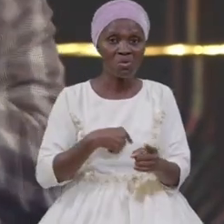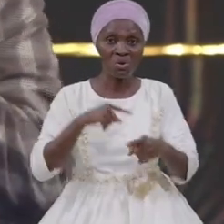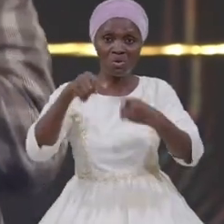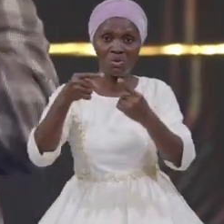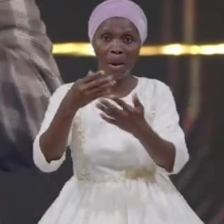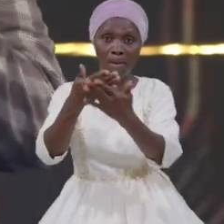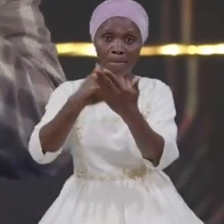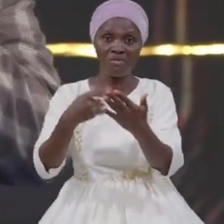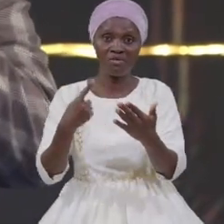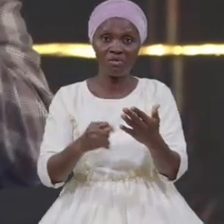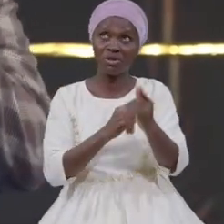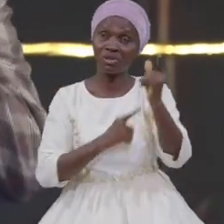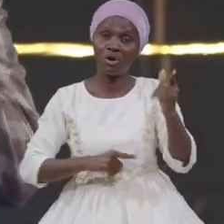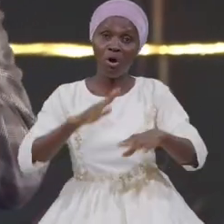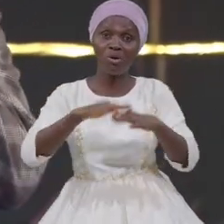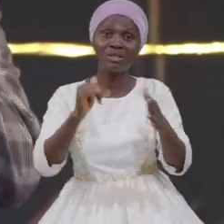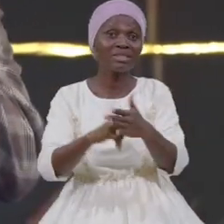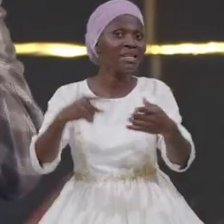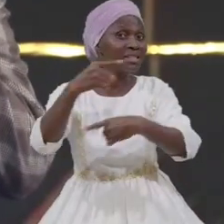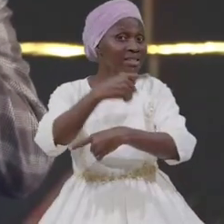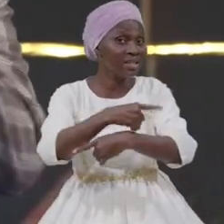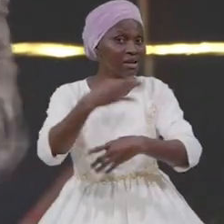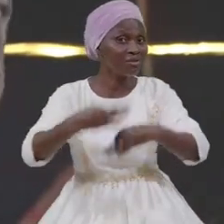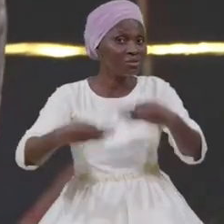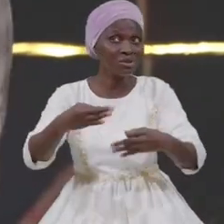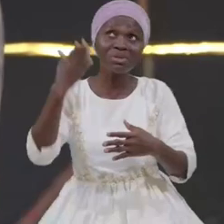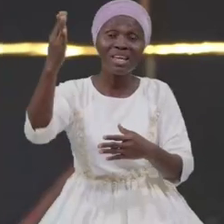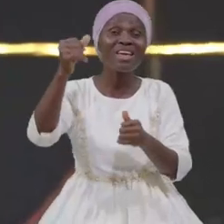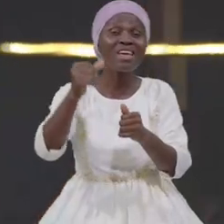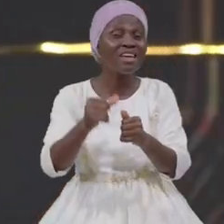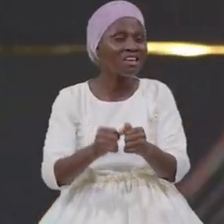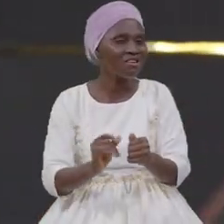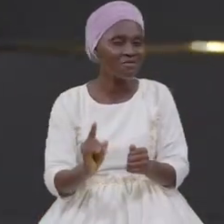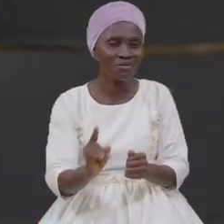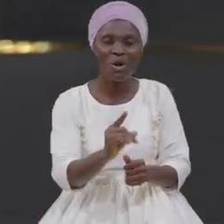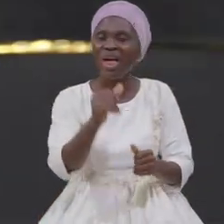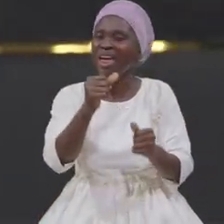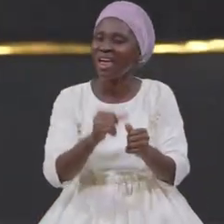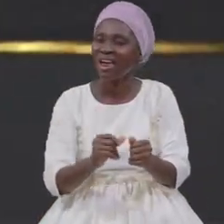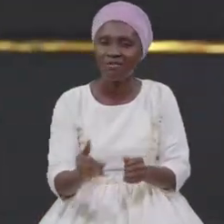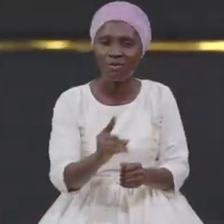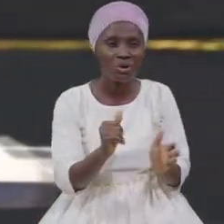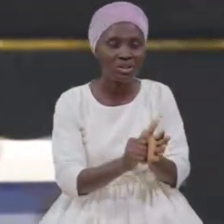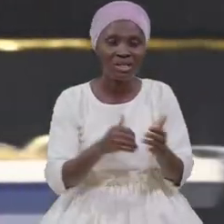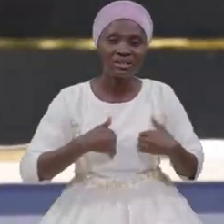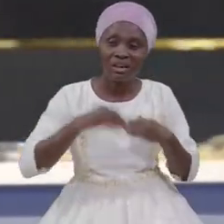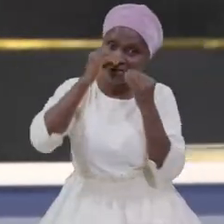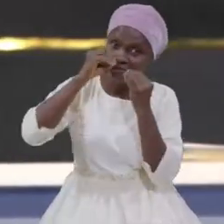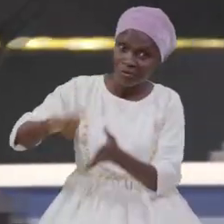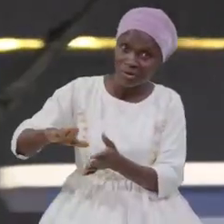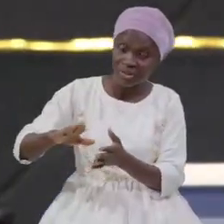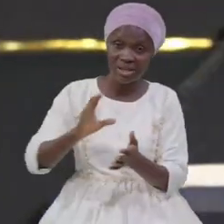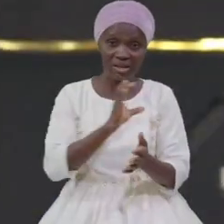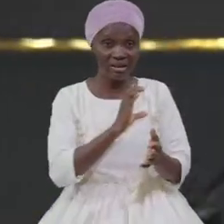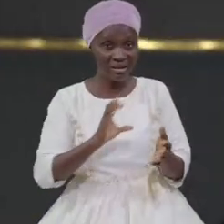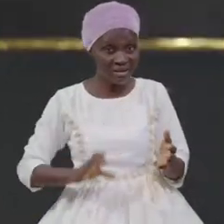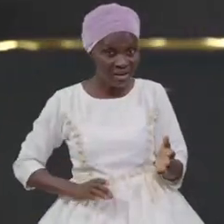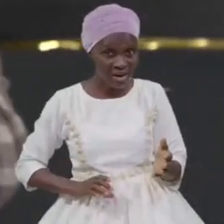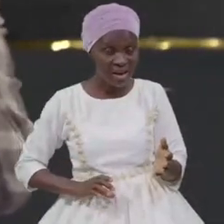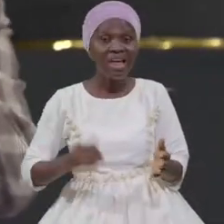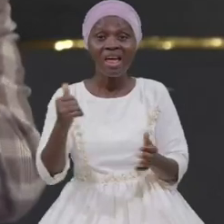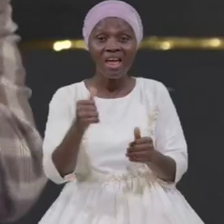rendu, en ce jour de jugement, chacun, quiconque a abandonné Christ, a laissé Christ, mis Christ de